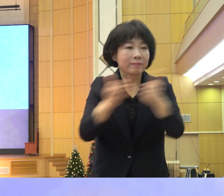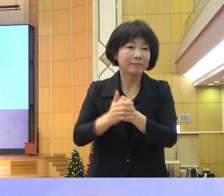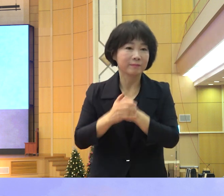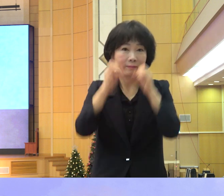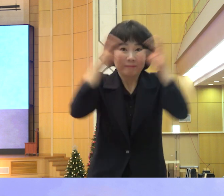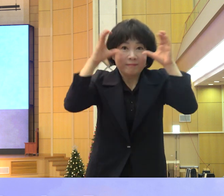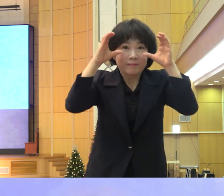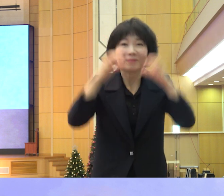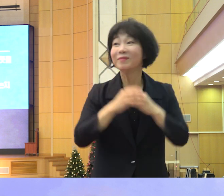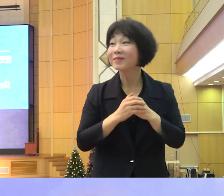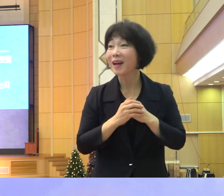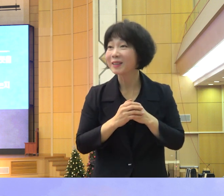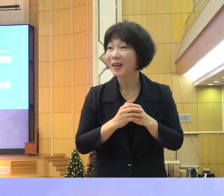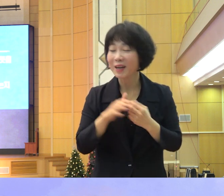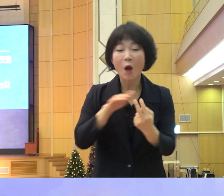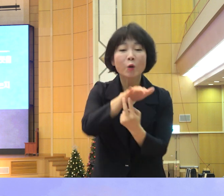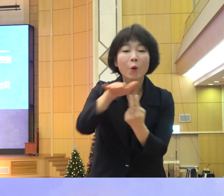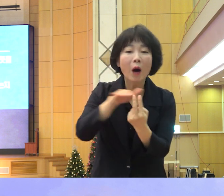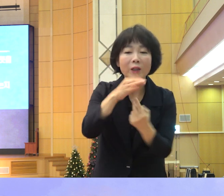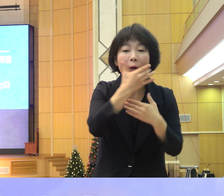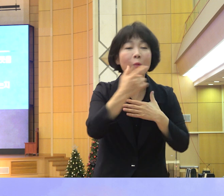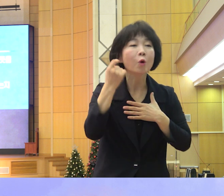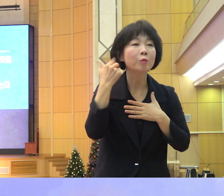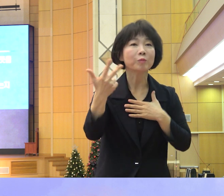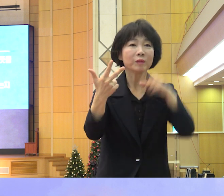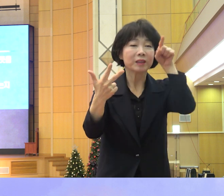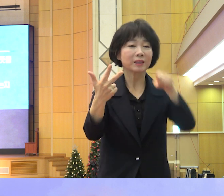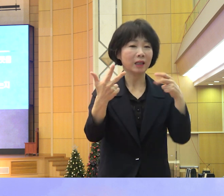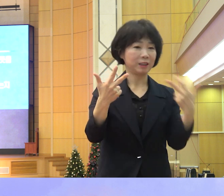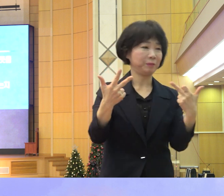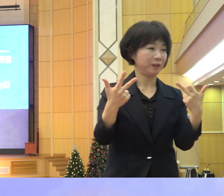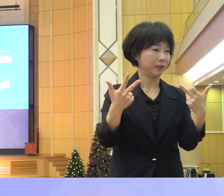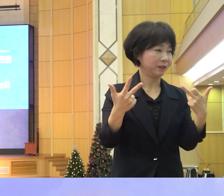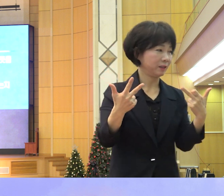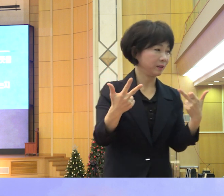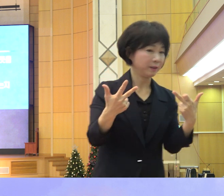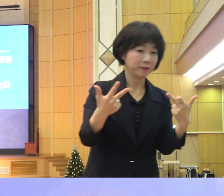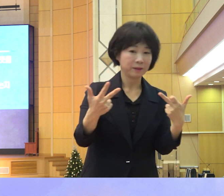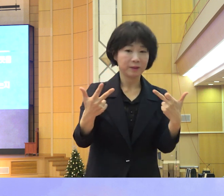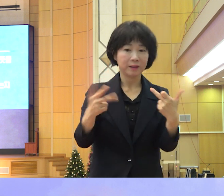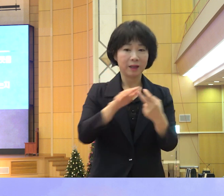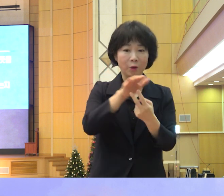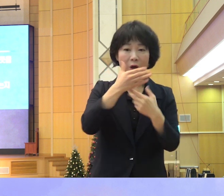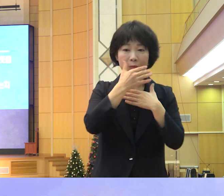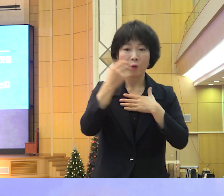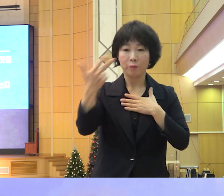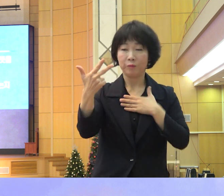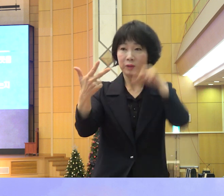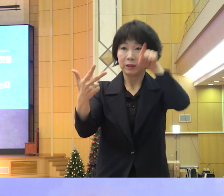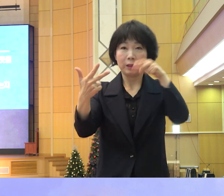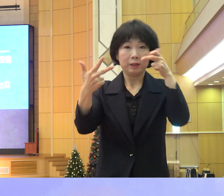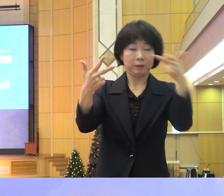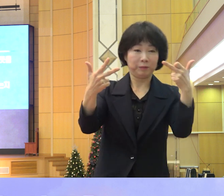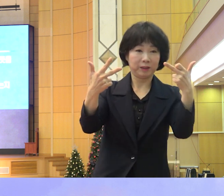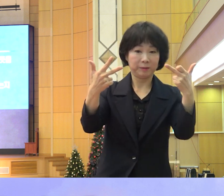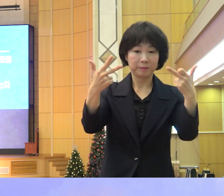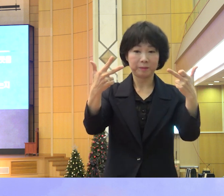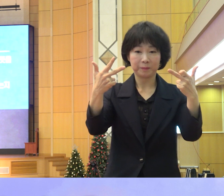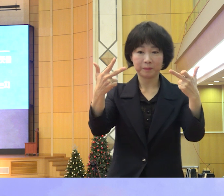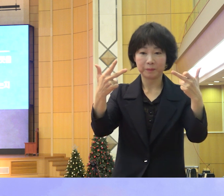요한복음 7장 17절입니다. 요한복음 7장 17절